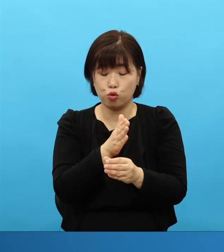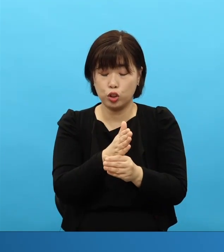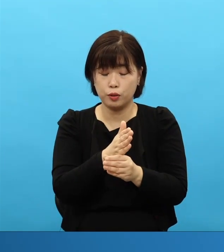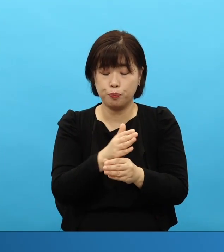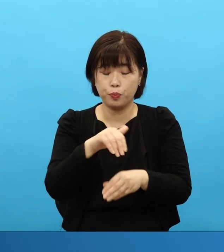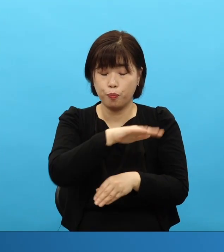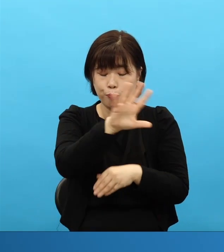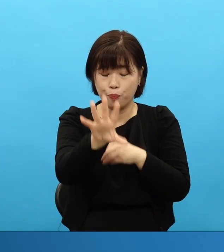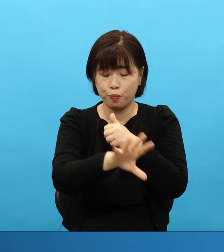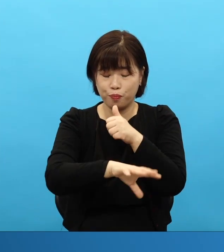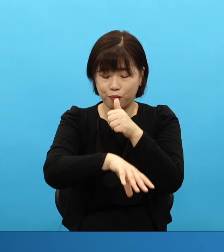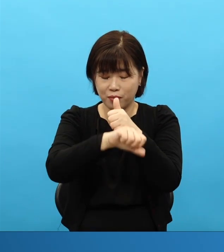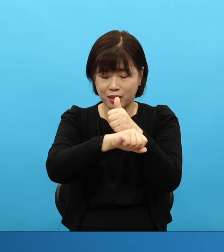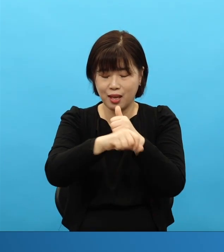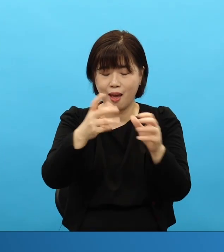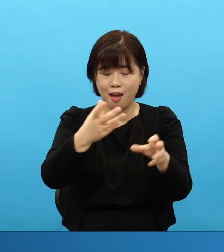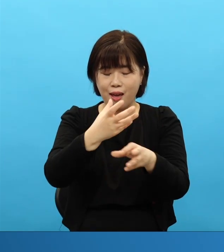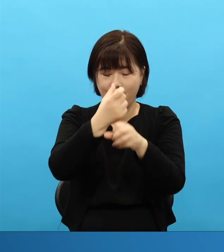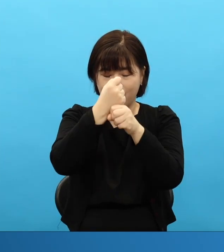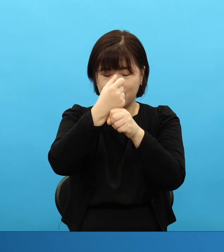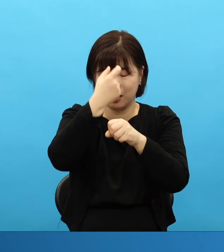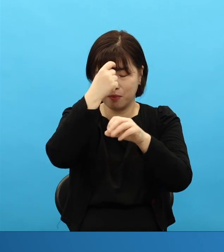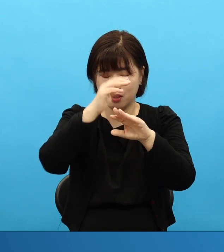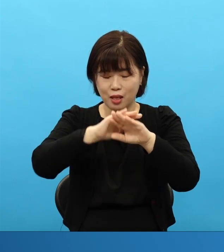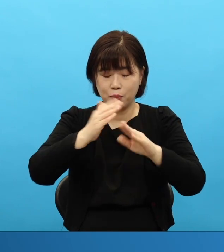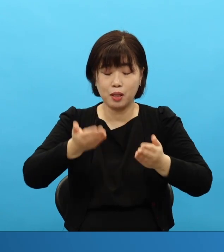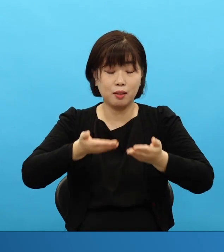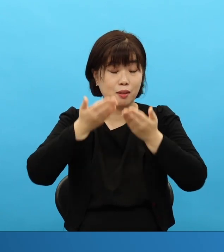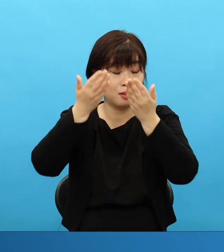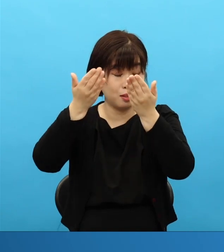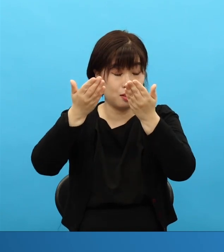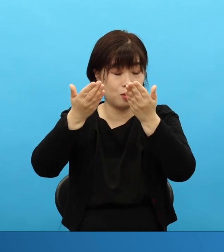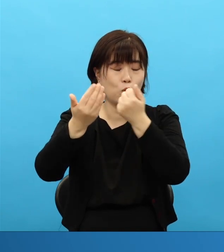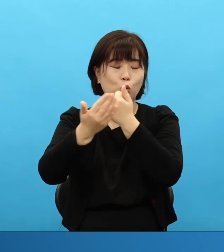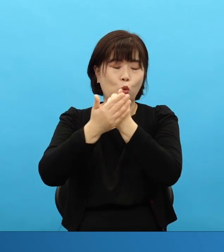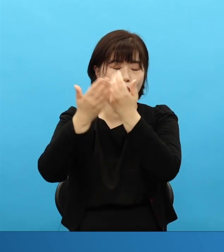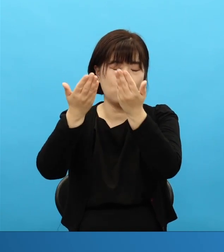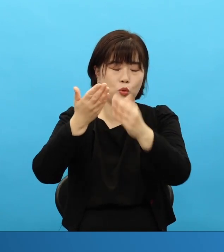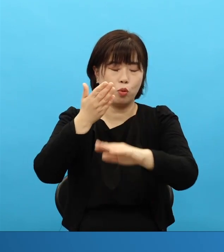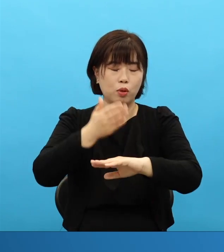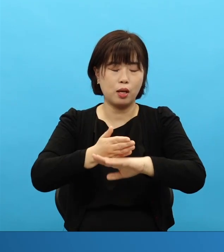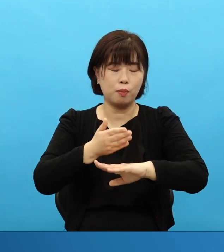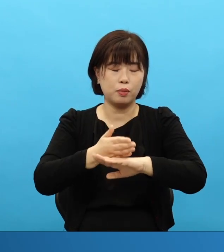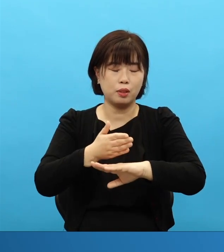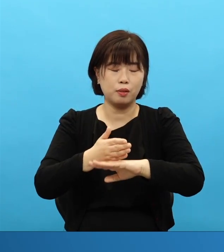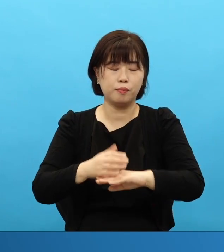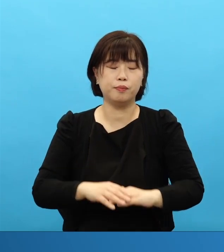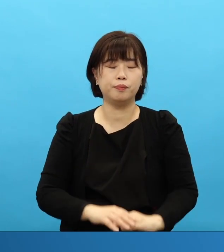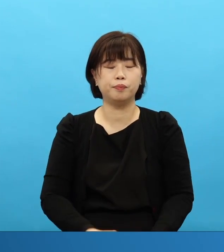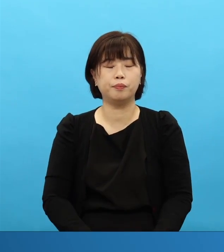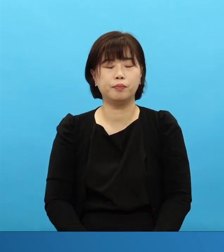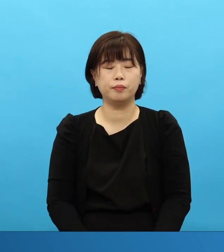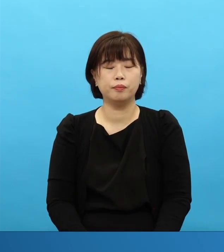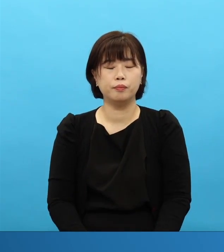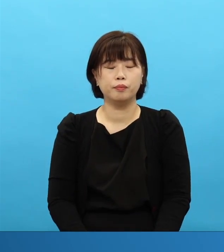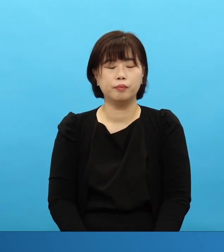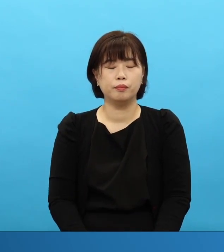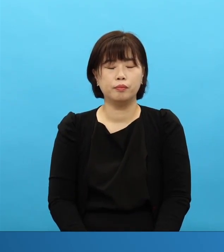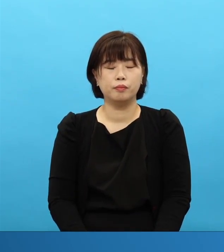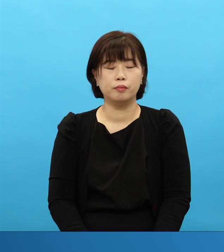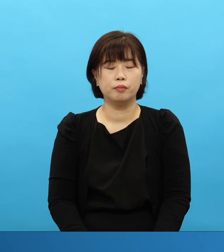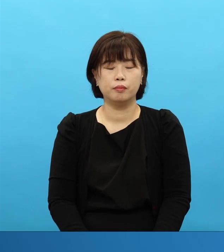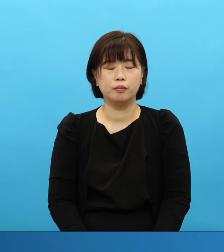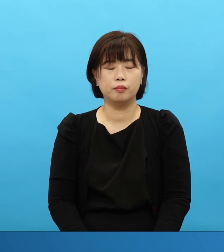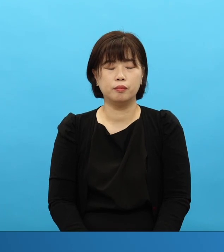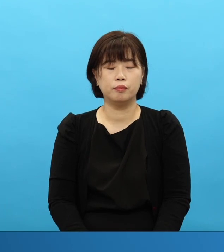이렇게 핵심을 하게 해주신 거 감사합니다. We give you thanks that we could give the core service centered on the Anyang chapter.